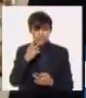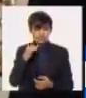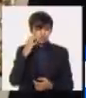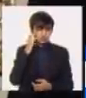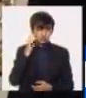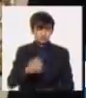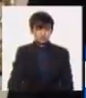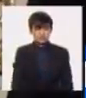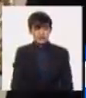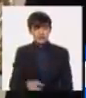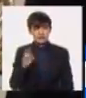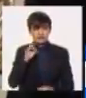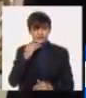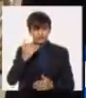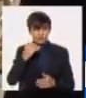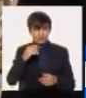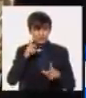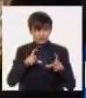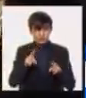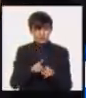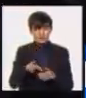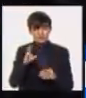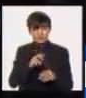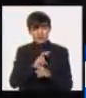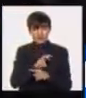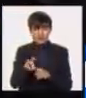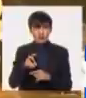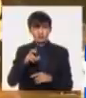слушать. Священнослужители просят прихожан воздержаться